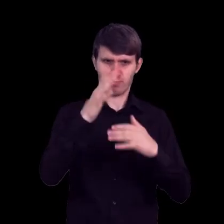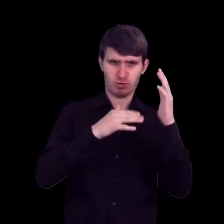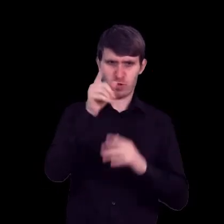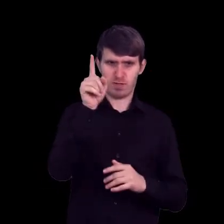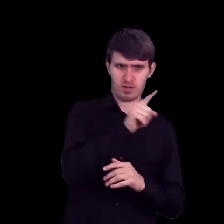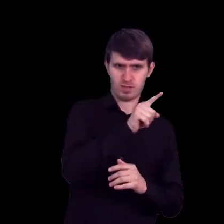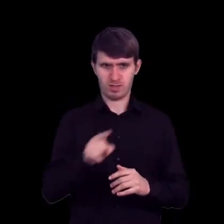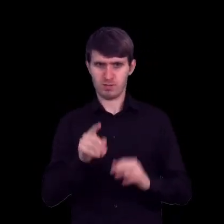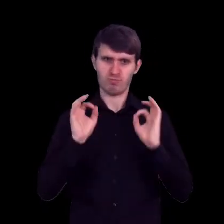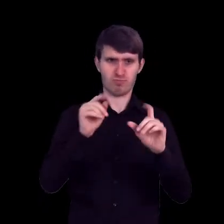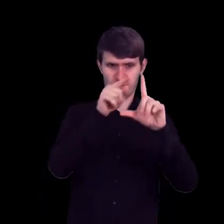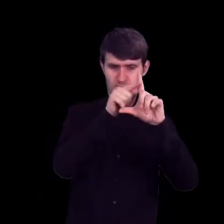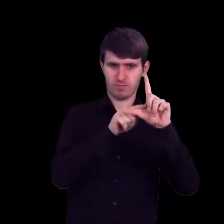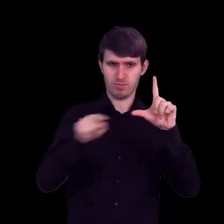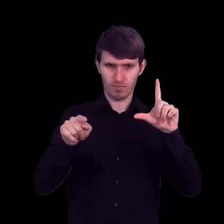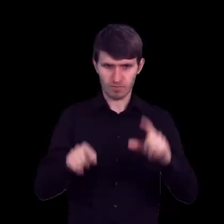faktycznie wygląda jak narożnik.